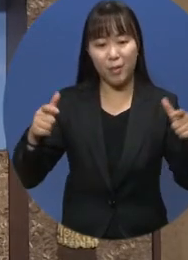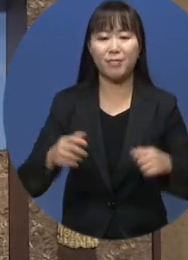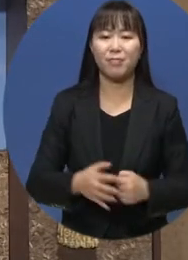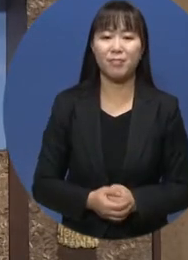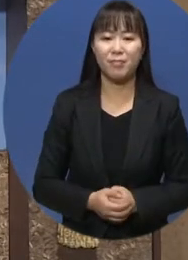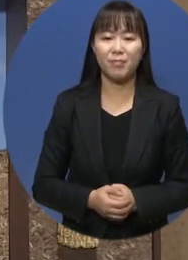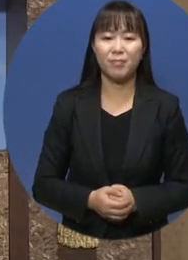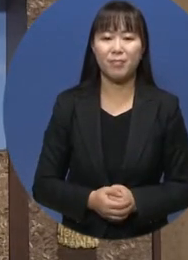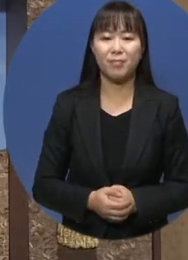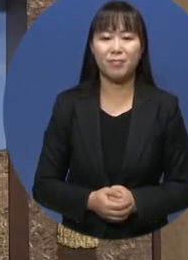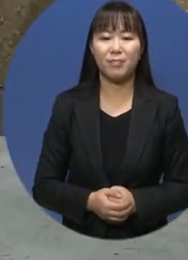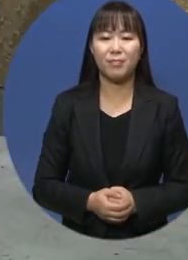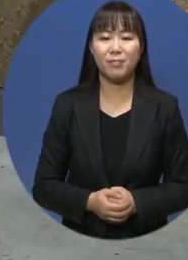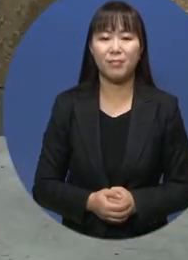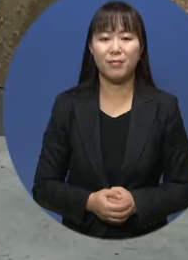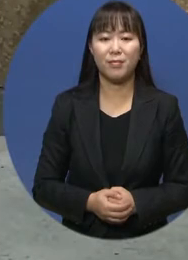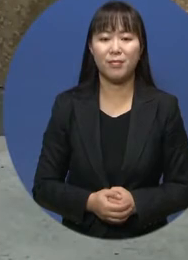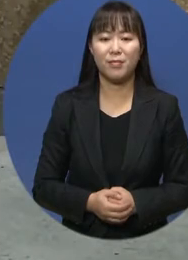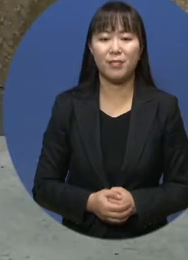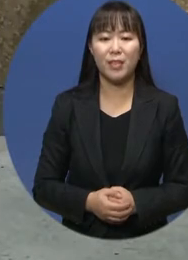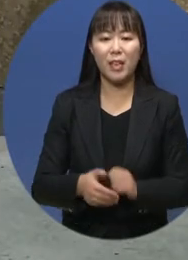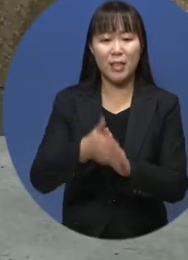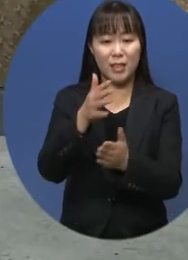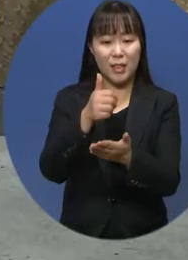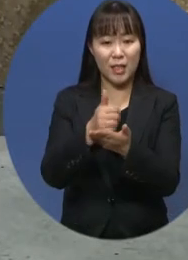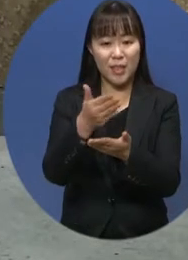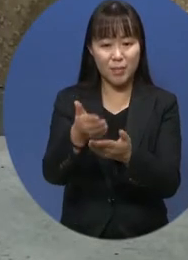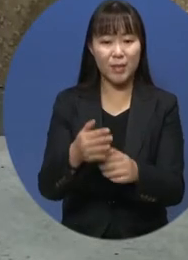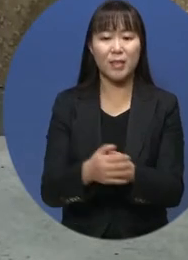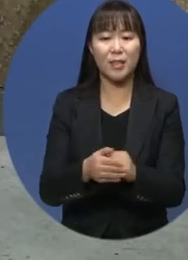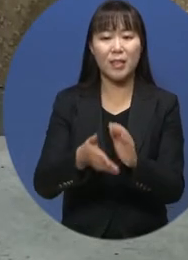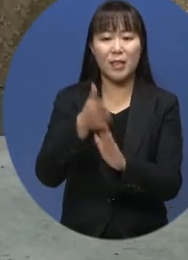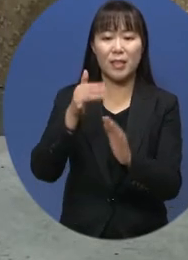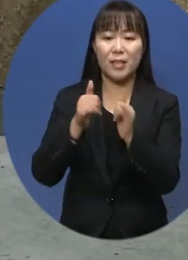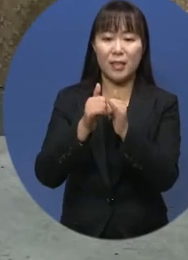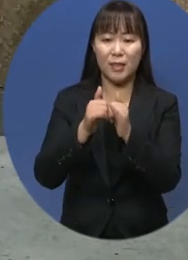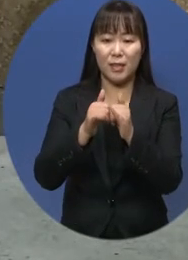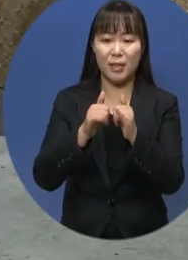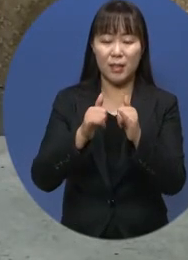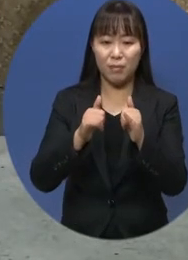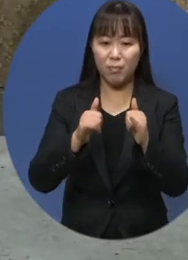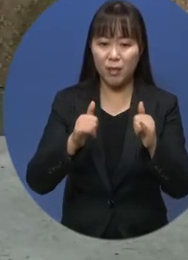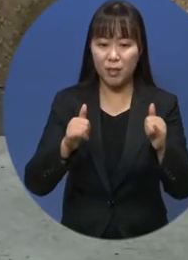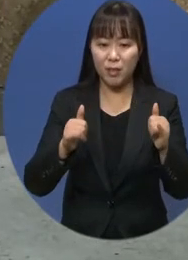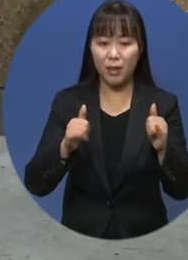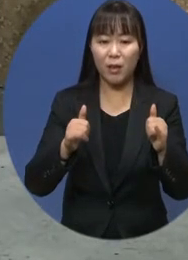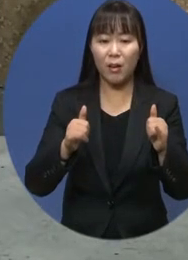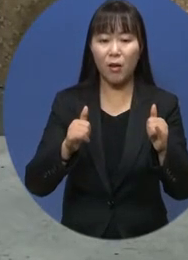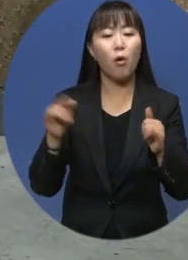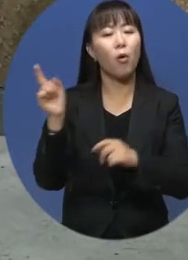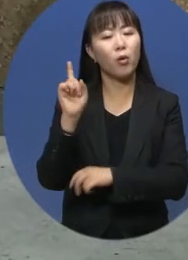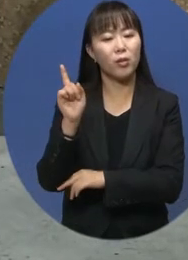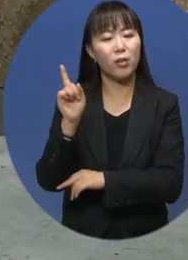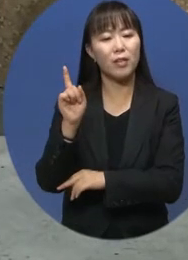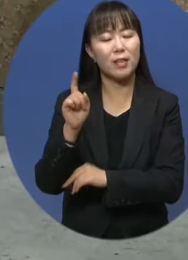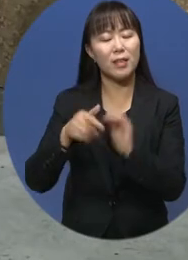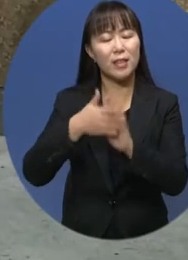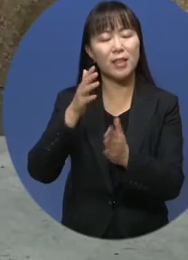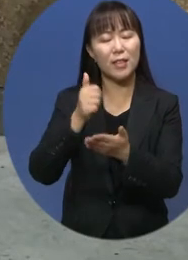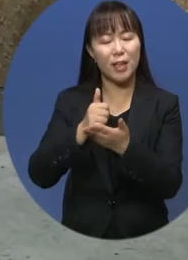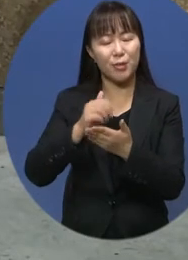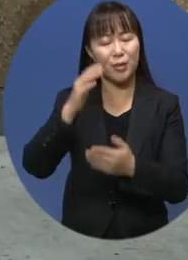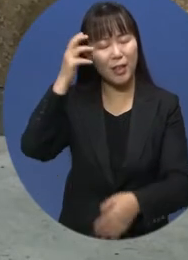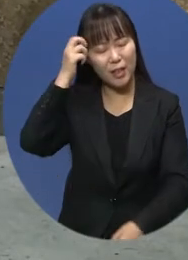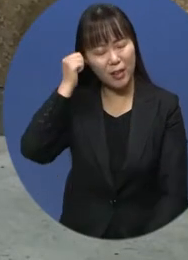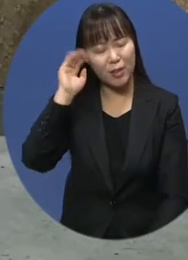아 그럼 시작 의미에서는 그 신인 분들께 어떤 시장으로